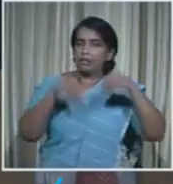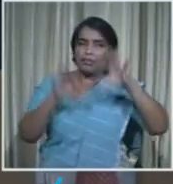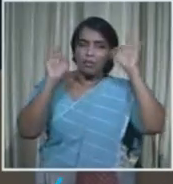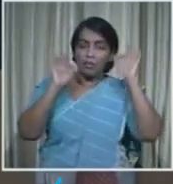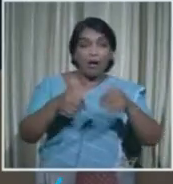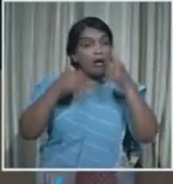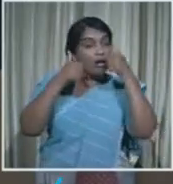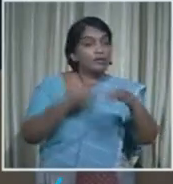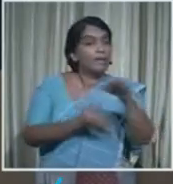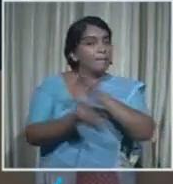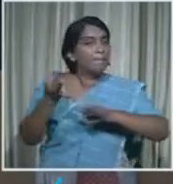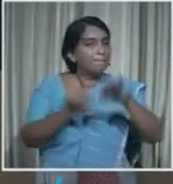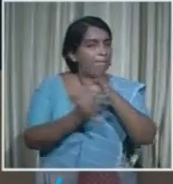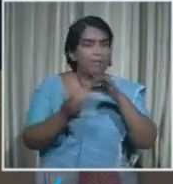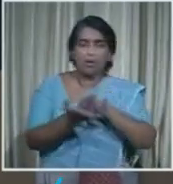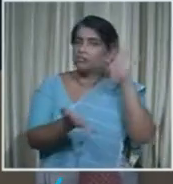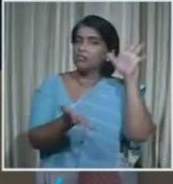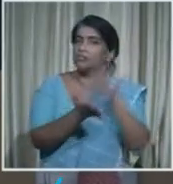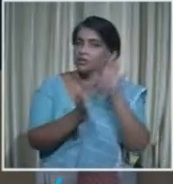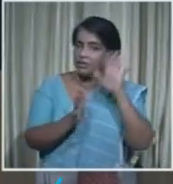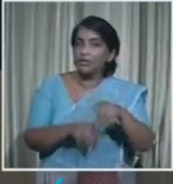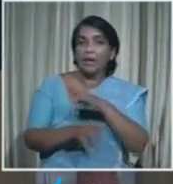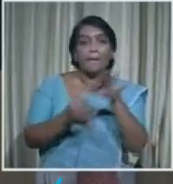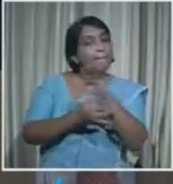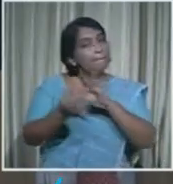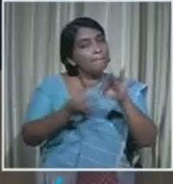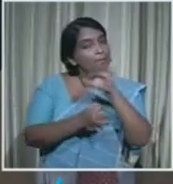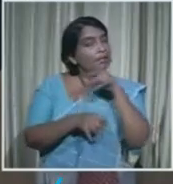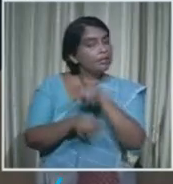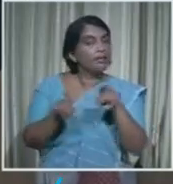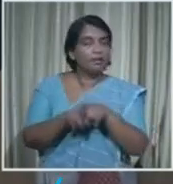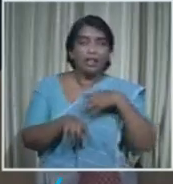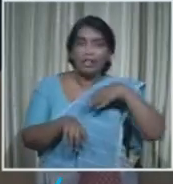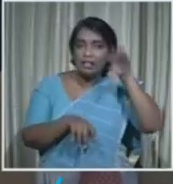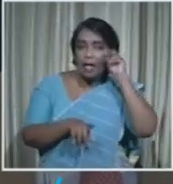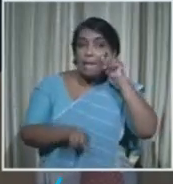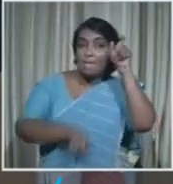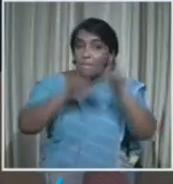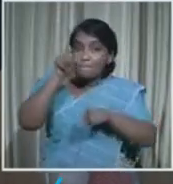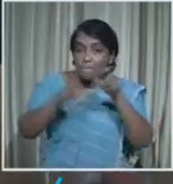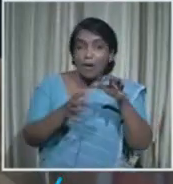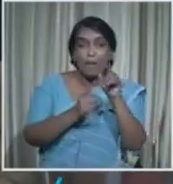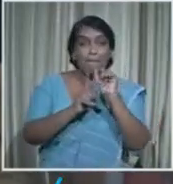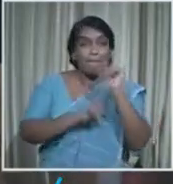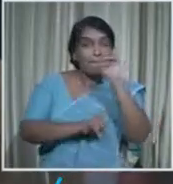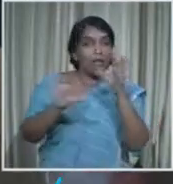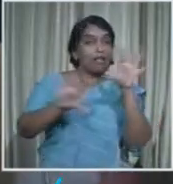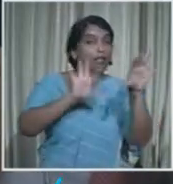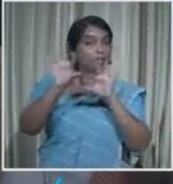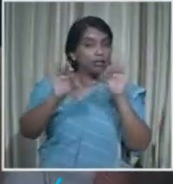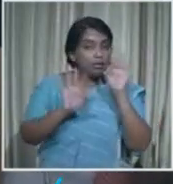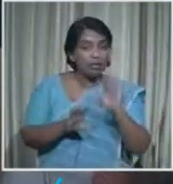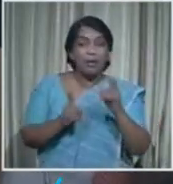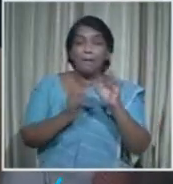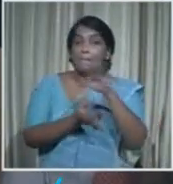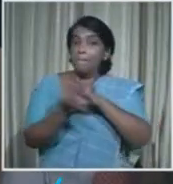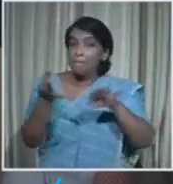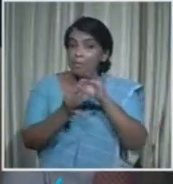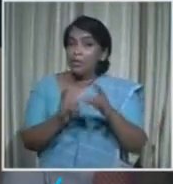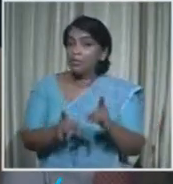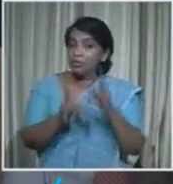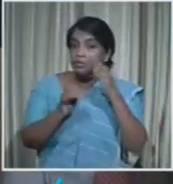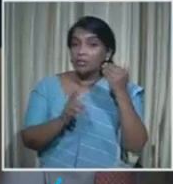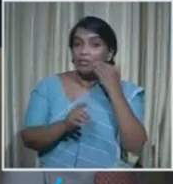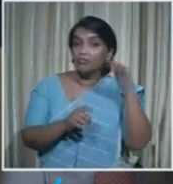හරියට ප්‍රජාතන්ත්‍රවාදය ස්ථාපිත කරලා ප්‍රජාතන්ත්‍රවාදය තේරෙන මිනිස්සු ටික පාර්ලිමේන්තුවට තෝරලෙවලා ප්‍රජාතන්ත්‍රවාදය සහ